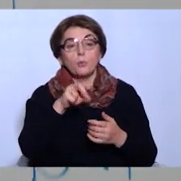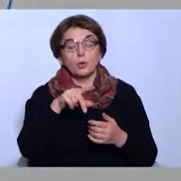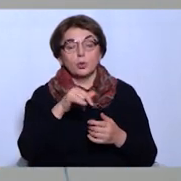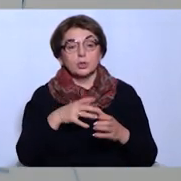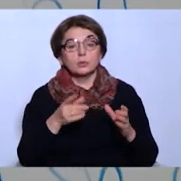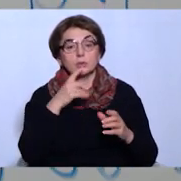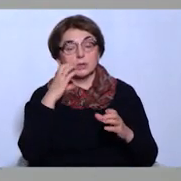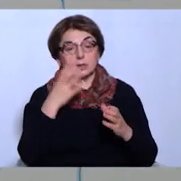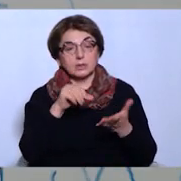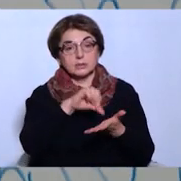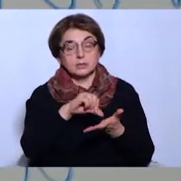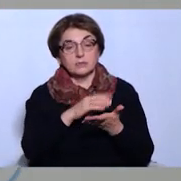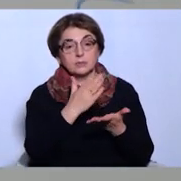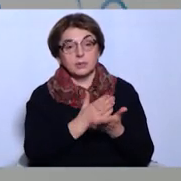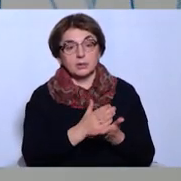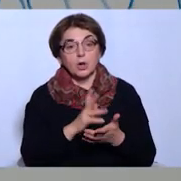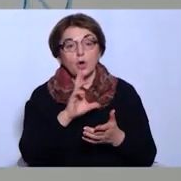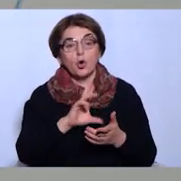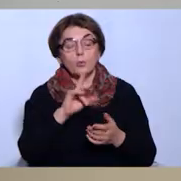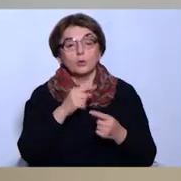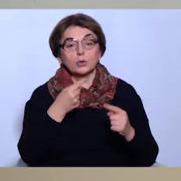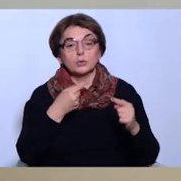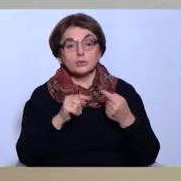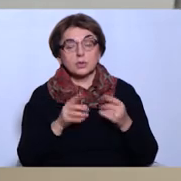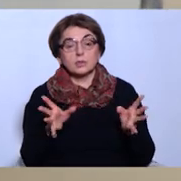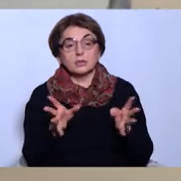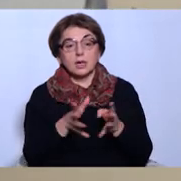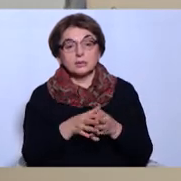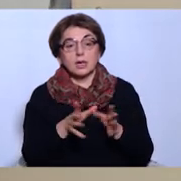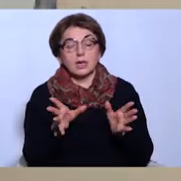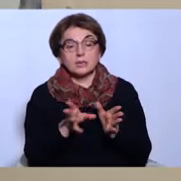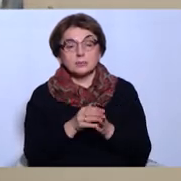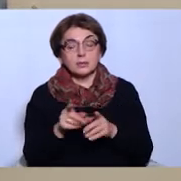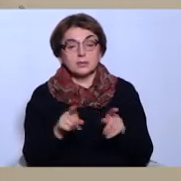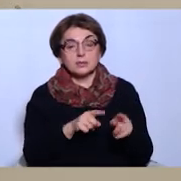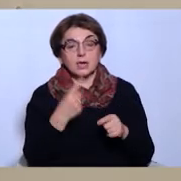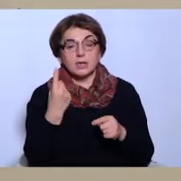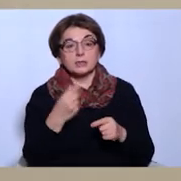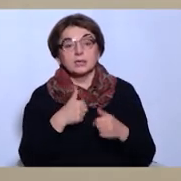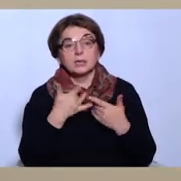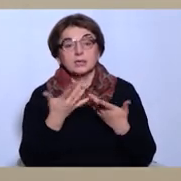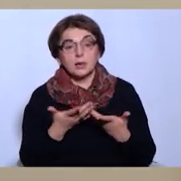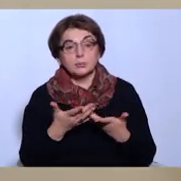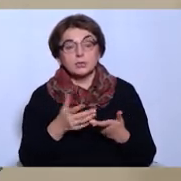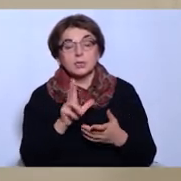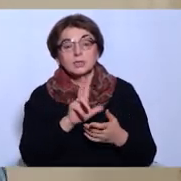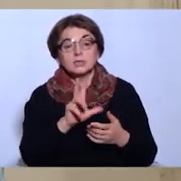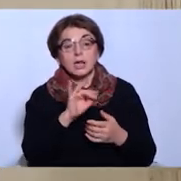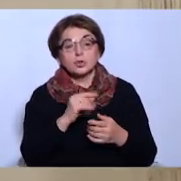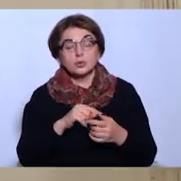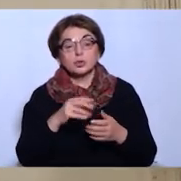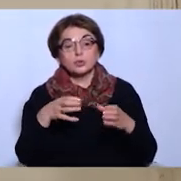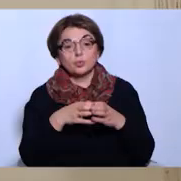CH2 ჯგუფს, როგორც ვთქვით, ეწოდება ჰომოლოგიური სხვაობა, ხოლო ნაერთთა კლას, რომლებიც ერთმანეთისგან განსხვავდებიან ერთი ან რამოდენიმე CH2 ჯგუფით,